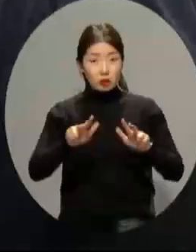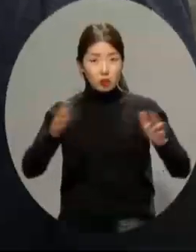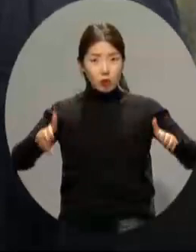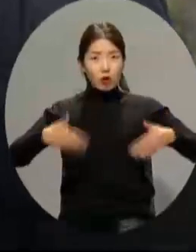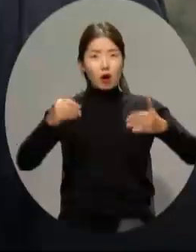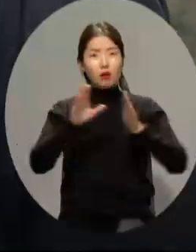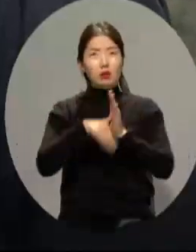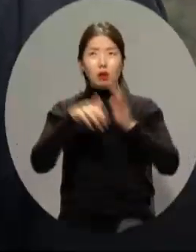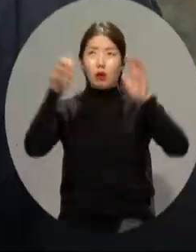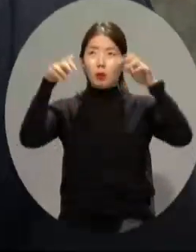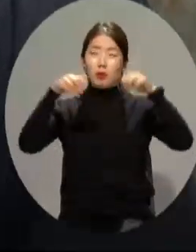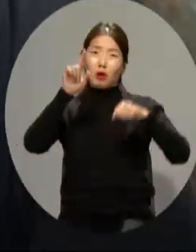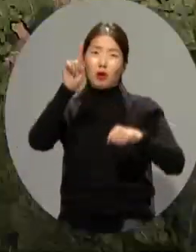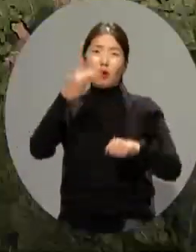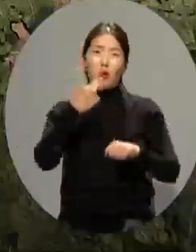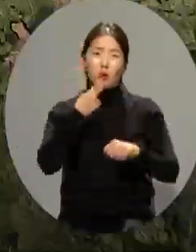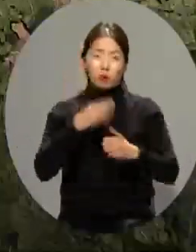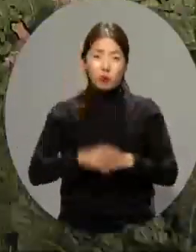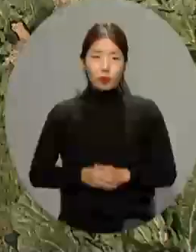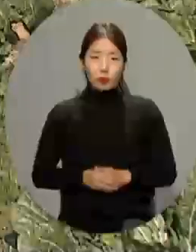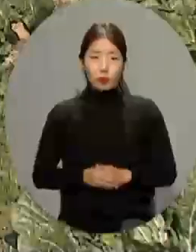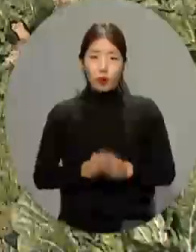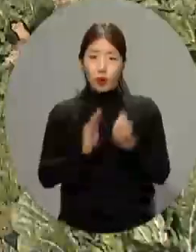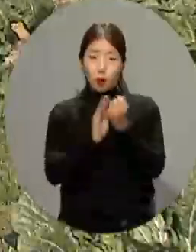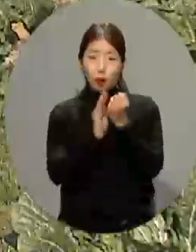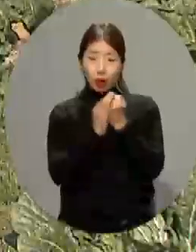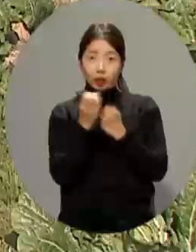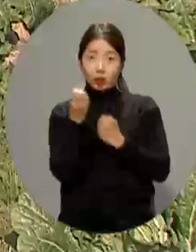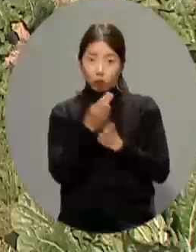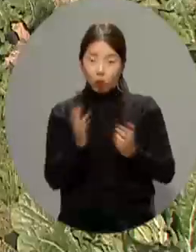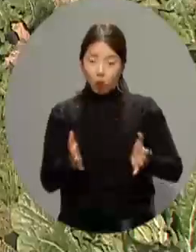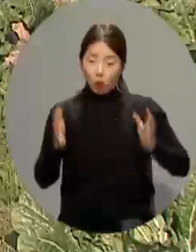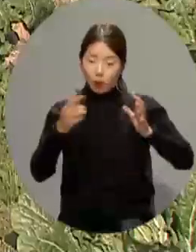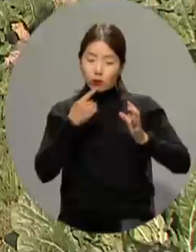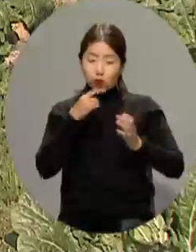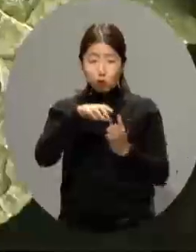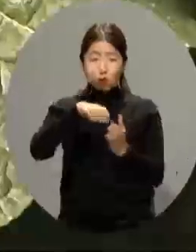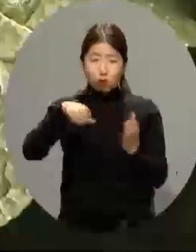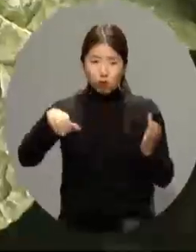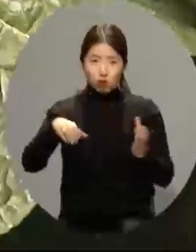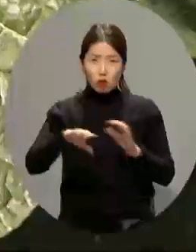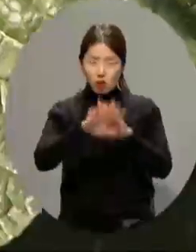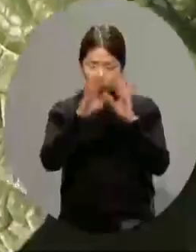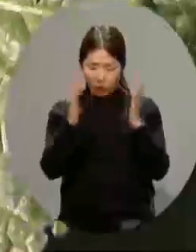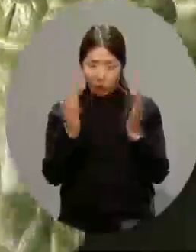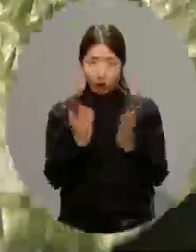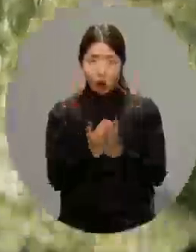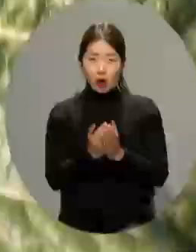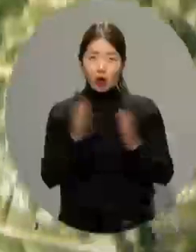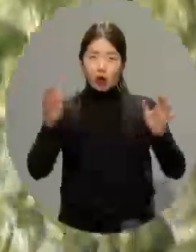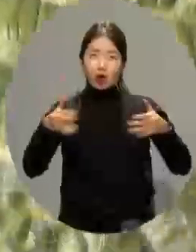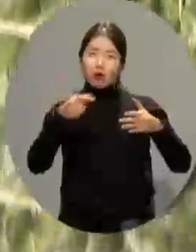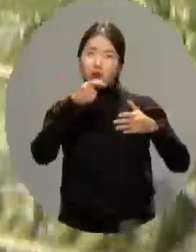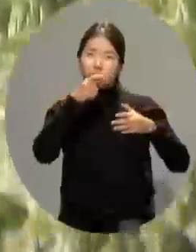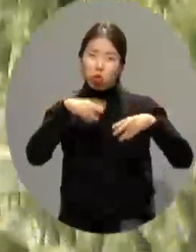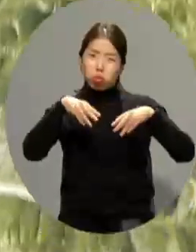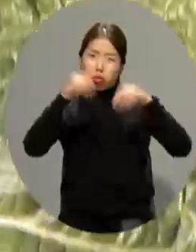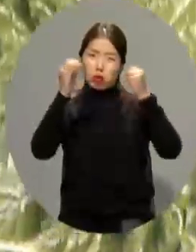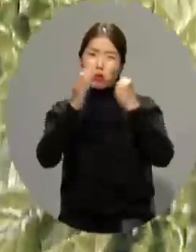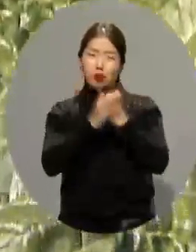들어서 지금 비가 계속 안와 버리니까 마늘뿐 아니라 배추와 무 같은 노지 채소도 가을 가뭄에